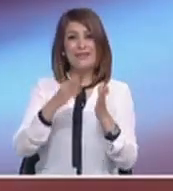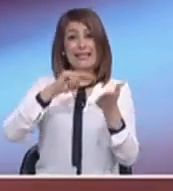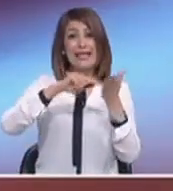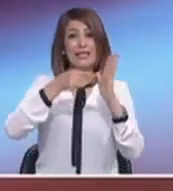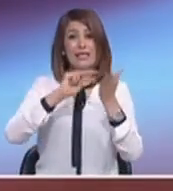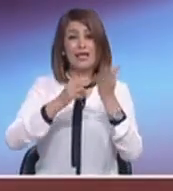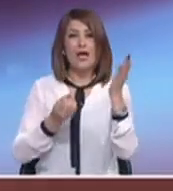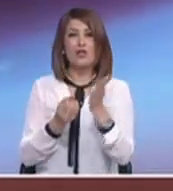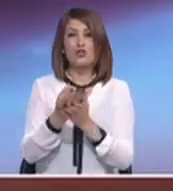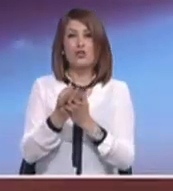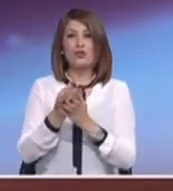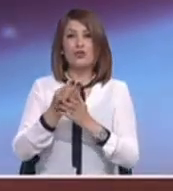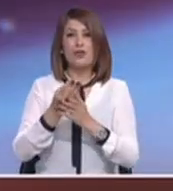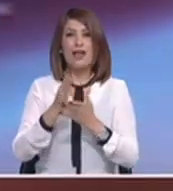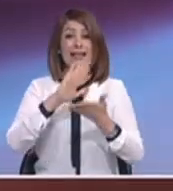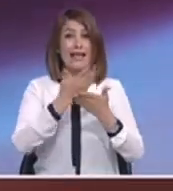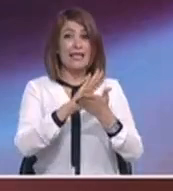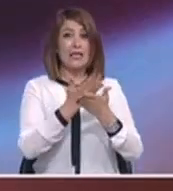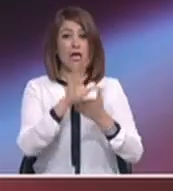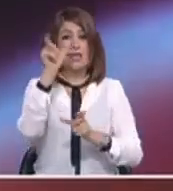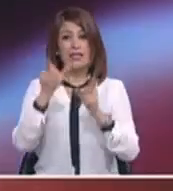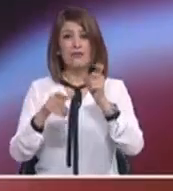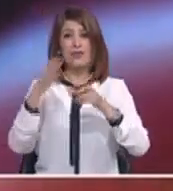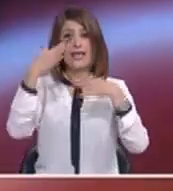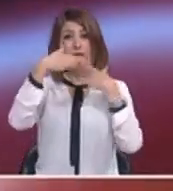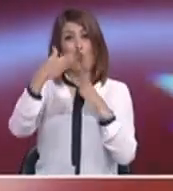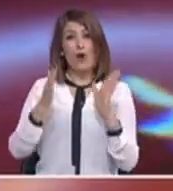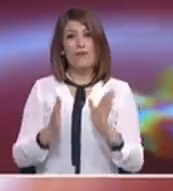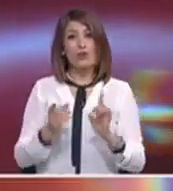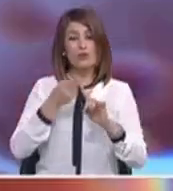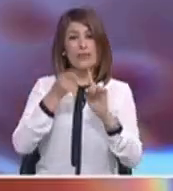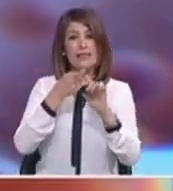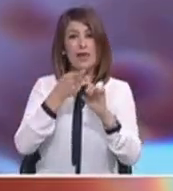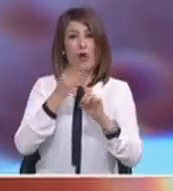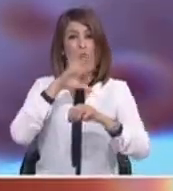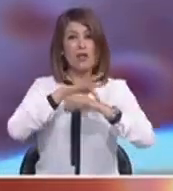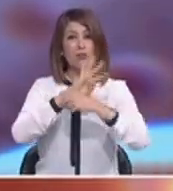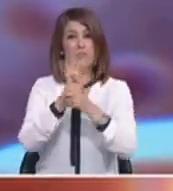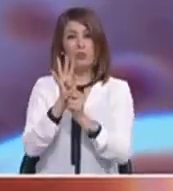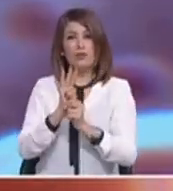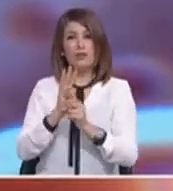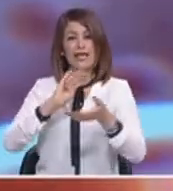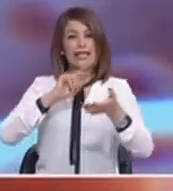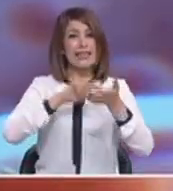لنا الغرفه اليوم مستقبله فيها وكان الزيت